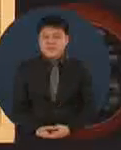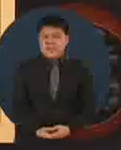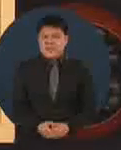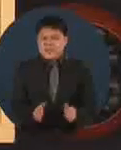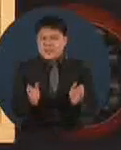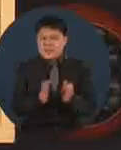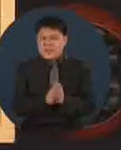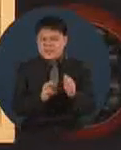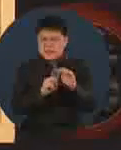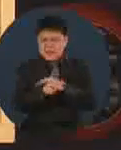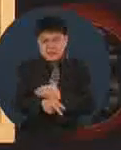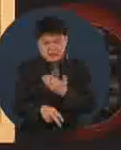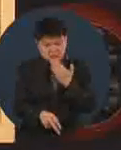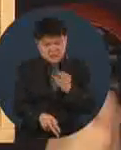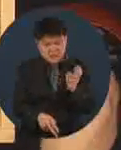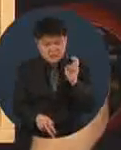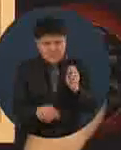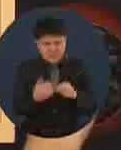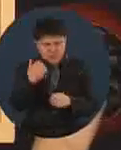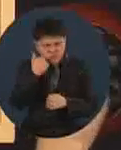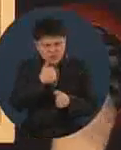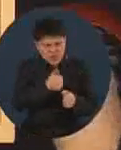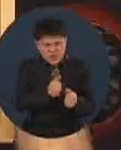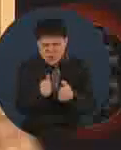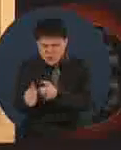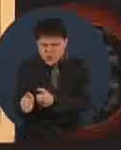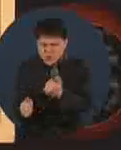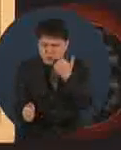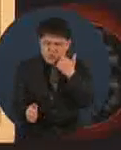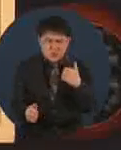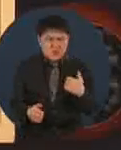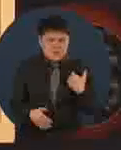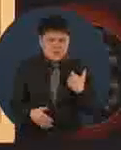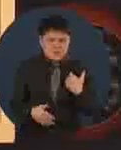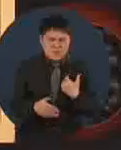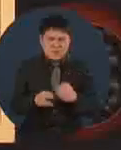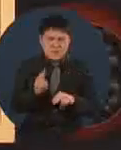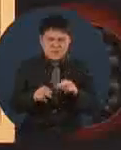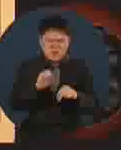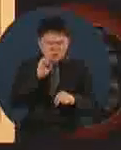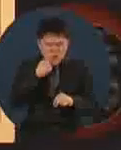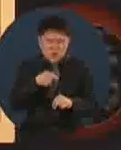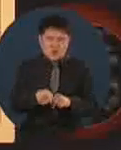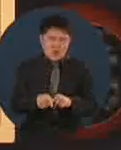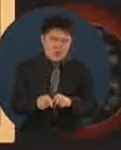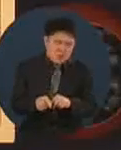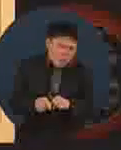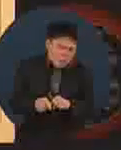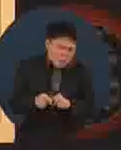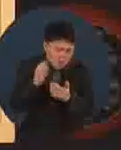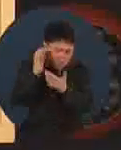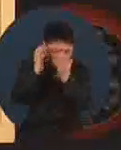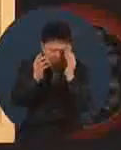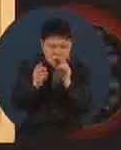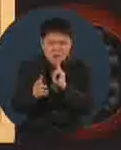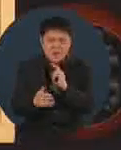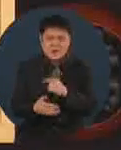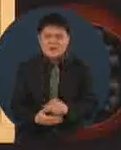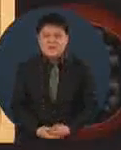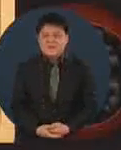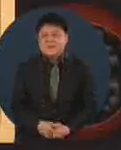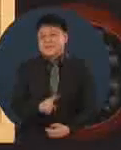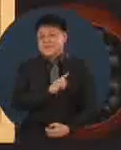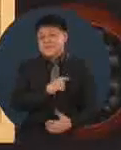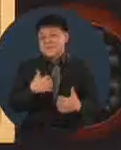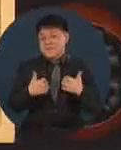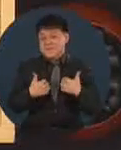아슬아슬 탈출을 하겠네요. 네, 누가 쫓기는 모양인지 알 수 없을 정도로 바둑은 어렵게 풀려갑니다. 이때가 이 바둑의 제일